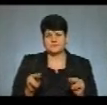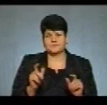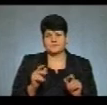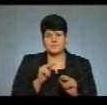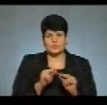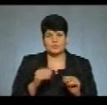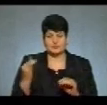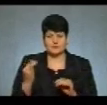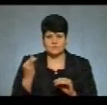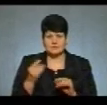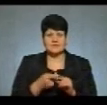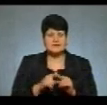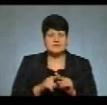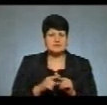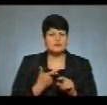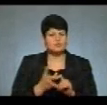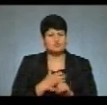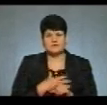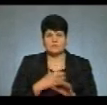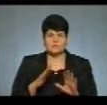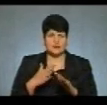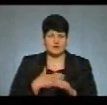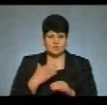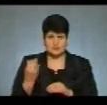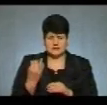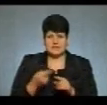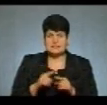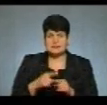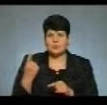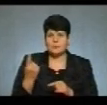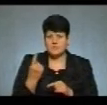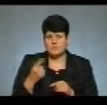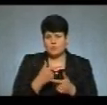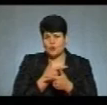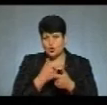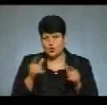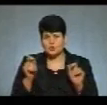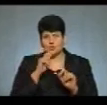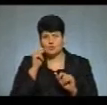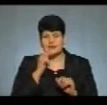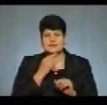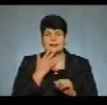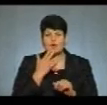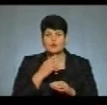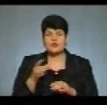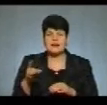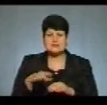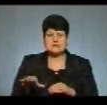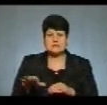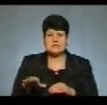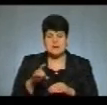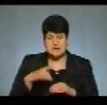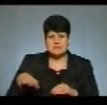це дуже важлива подія нашої історії. По-перше, це проголошення Української Народної Республіки в січні